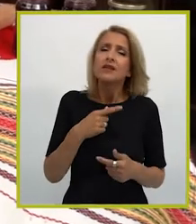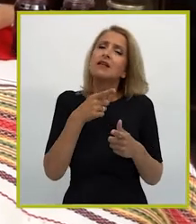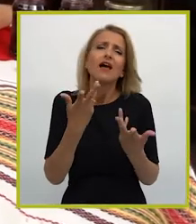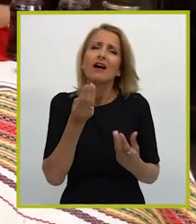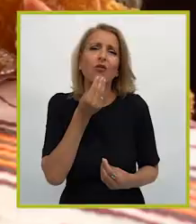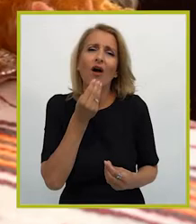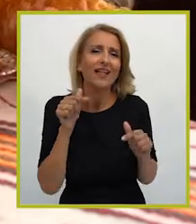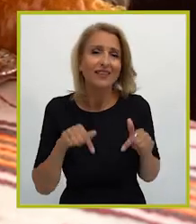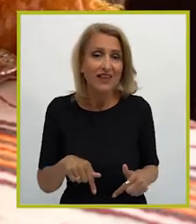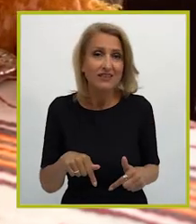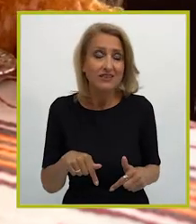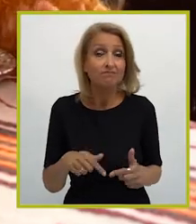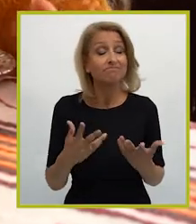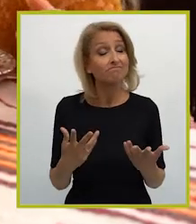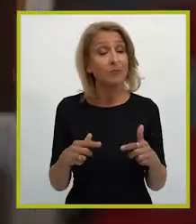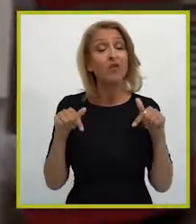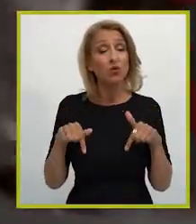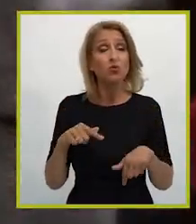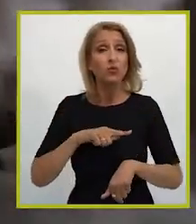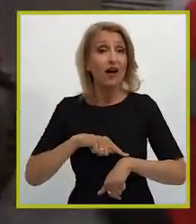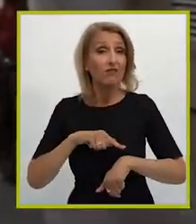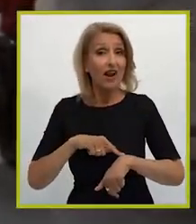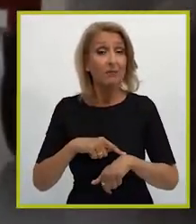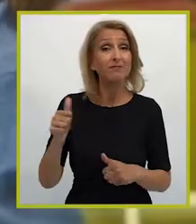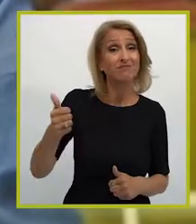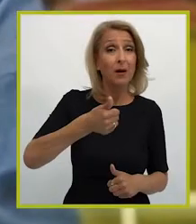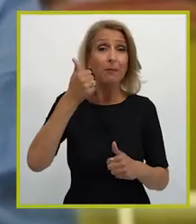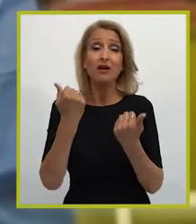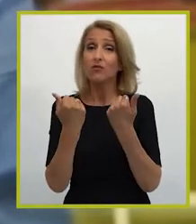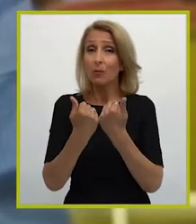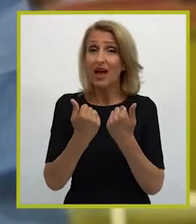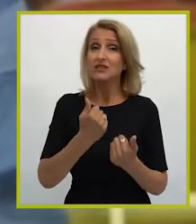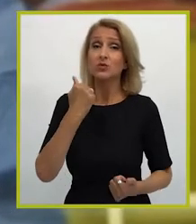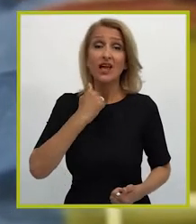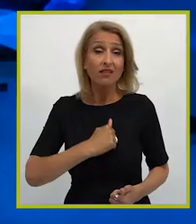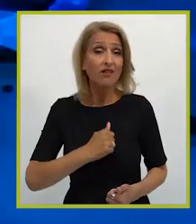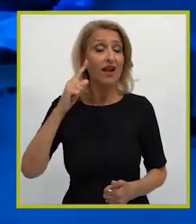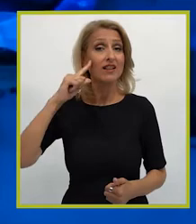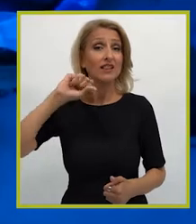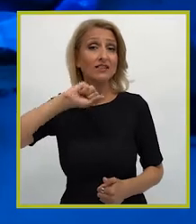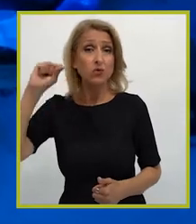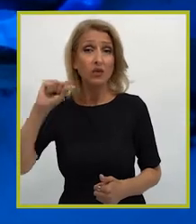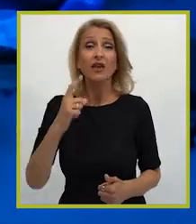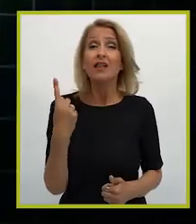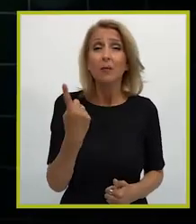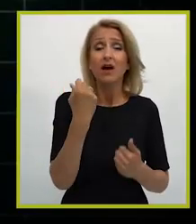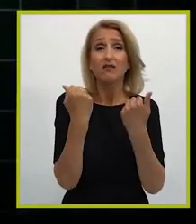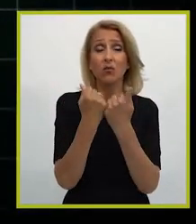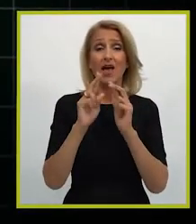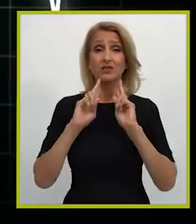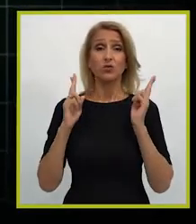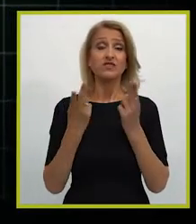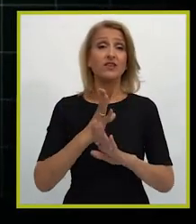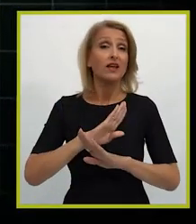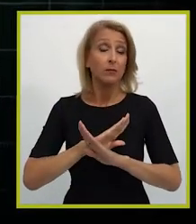да ни попита ти какво яде днес. В същото време обаче водим класации за инфаркти и инсулти. Първи